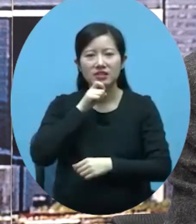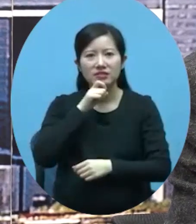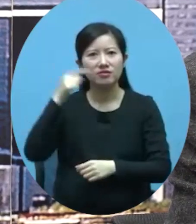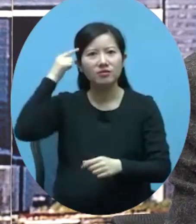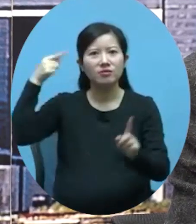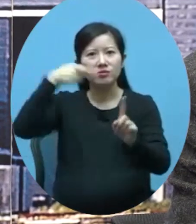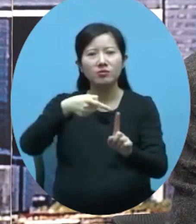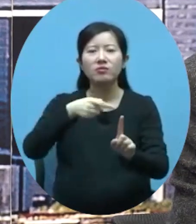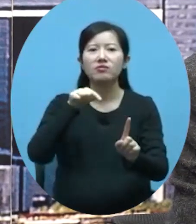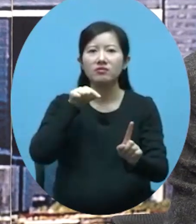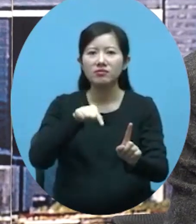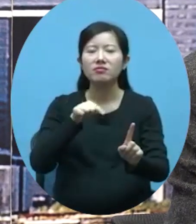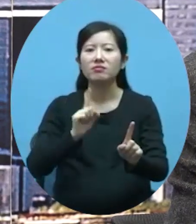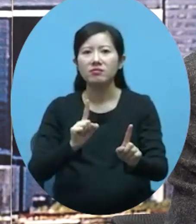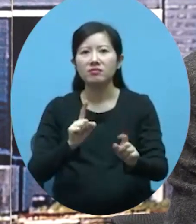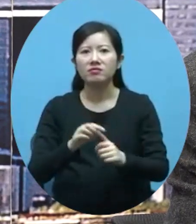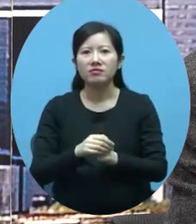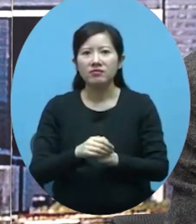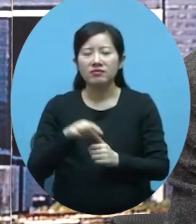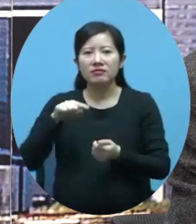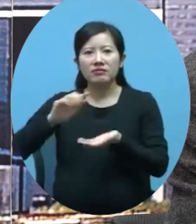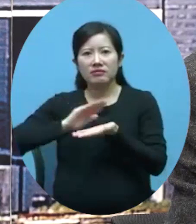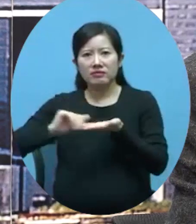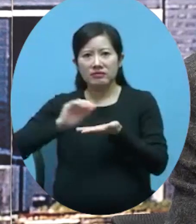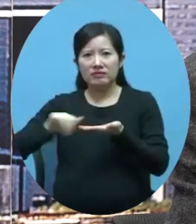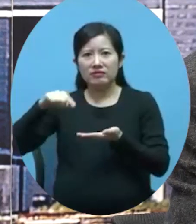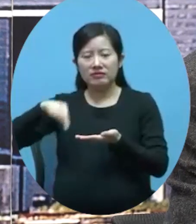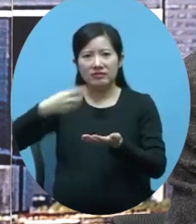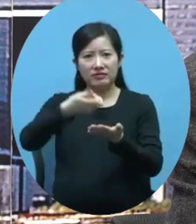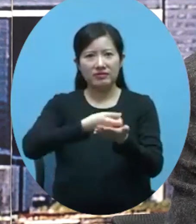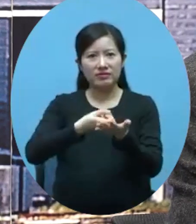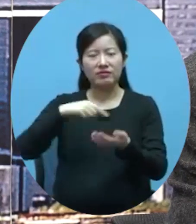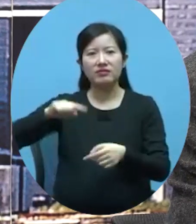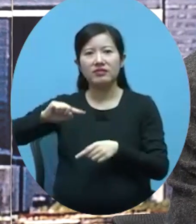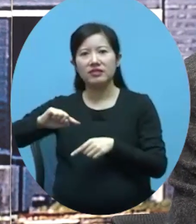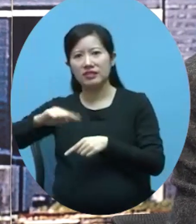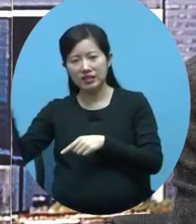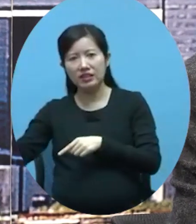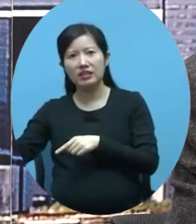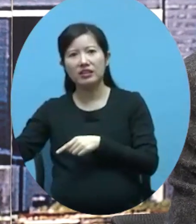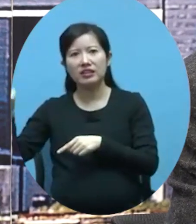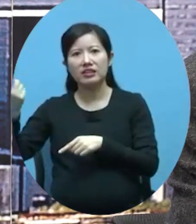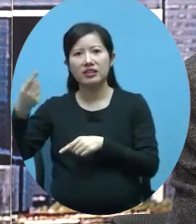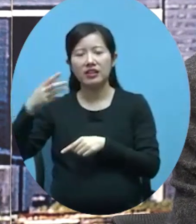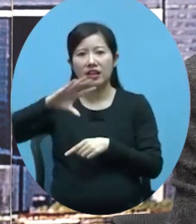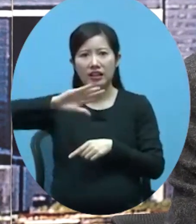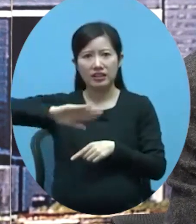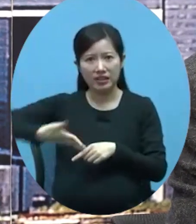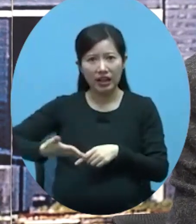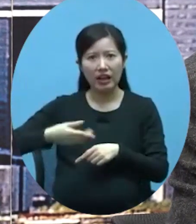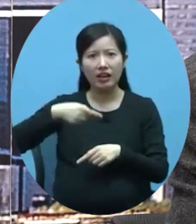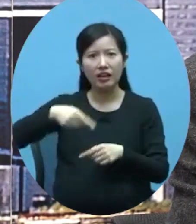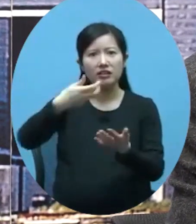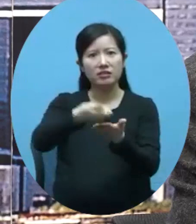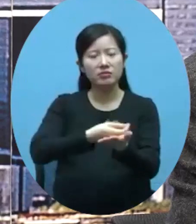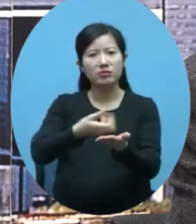这个是在为一些卫生署情报准则以外就是刚才说的系列以外但是符合其他